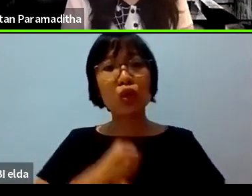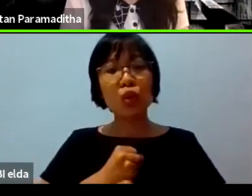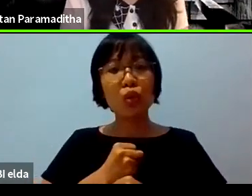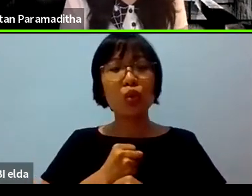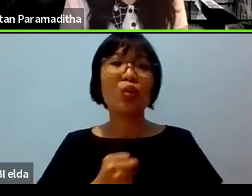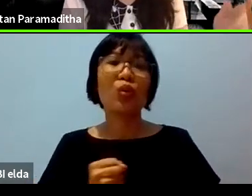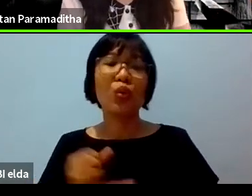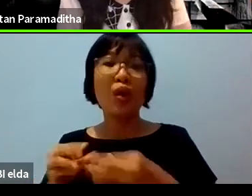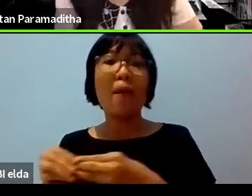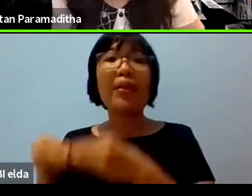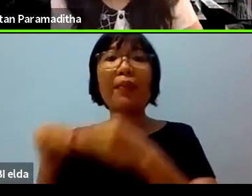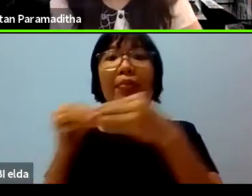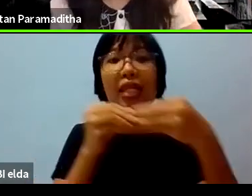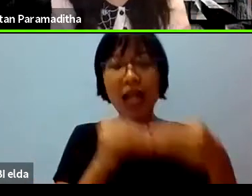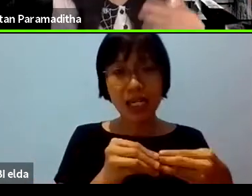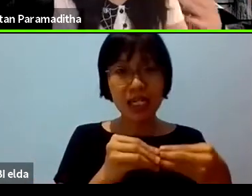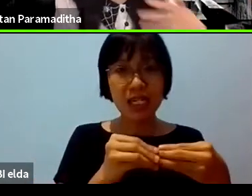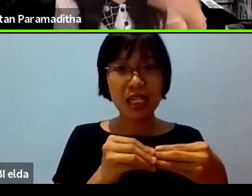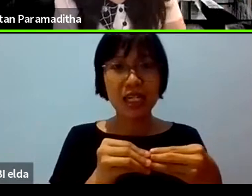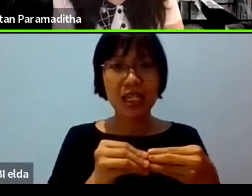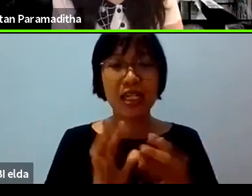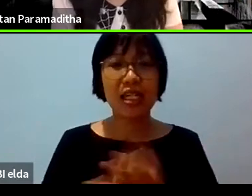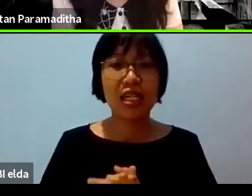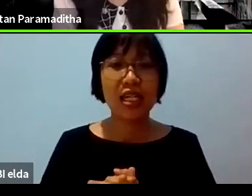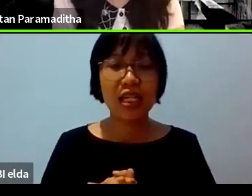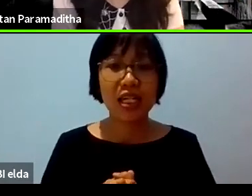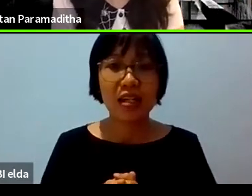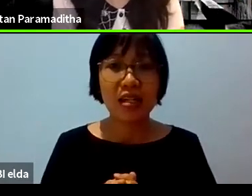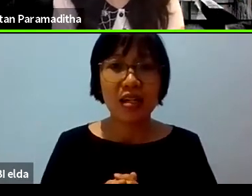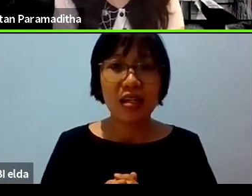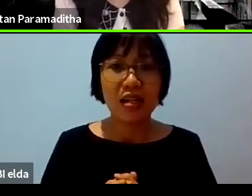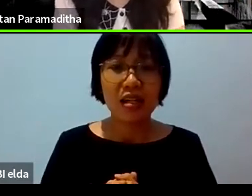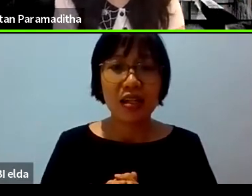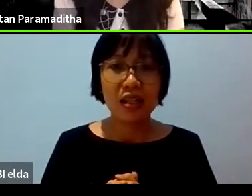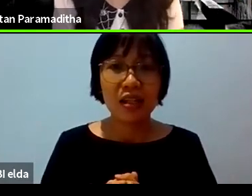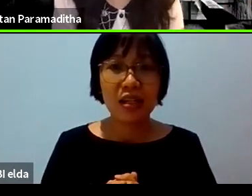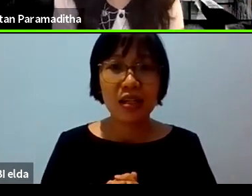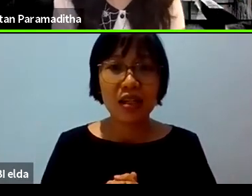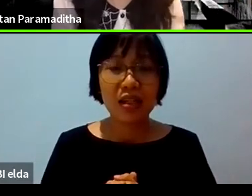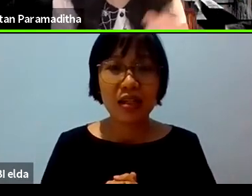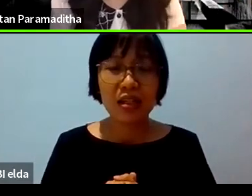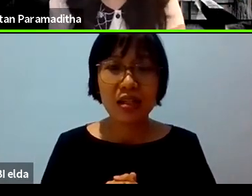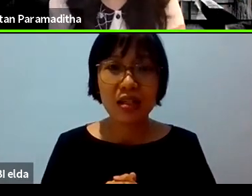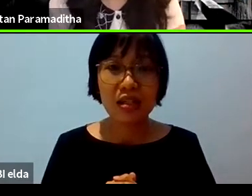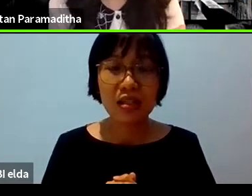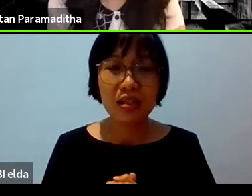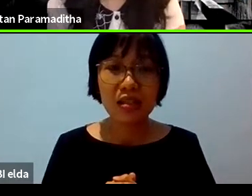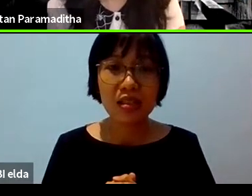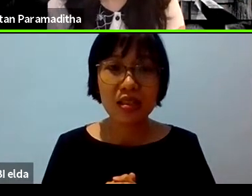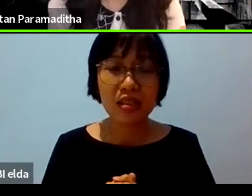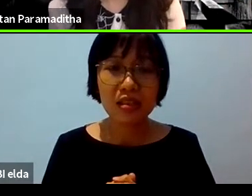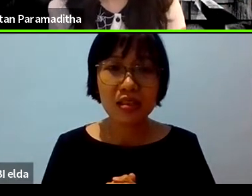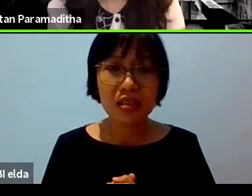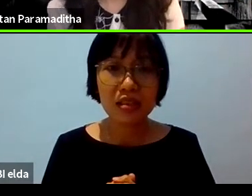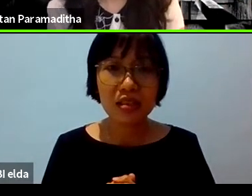membimbing komunitas ini pro bono kan, karena memang ingin mengabdi kepada lingkungan. Itu satu. Terus di